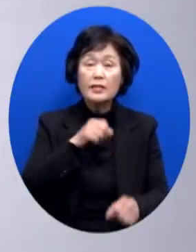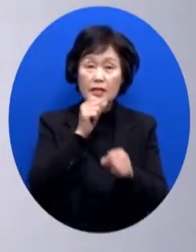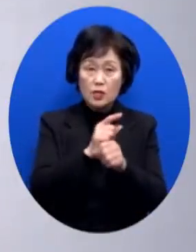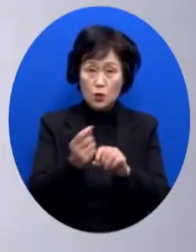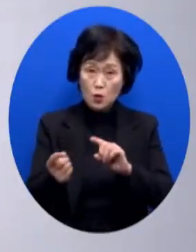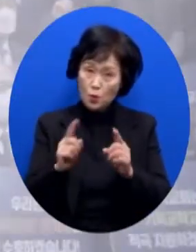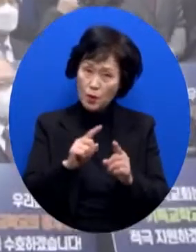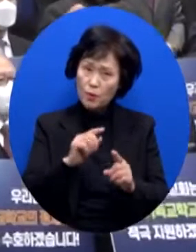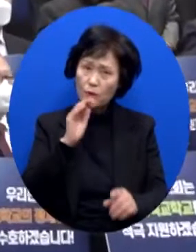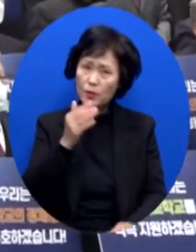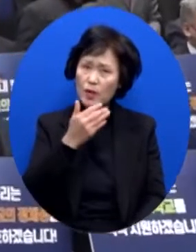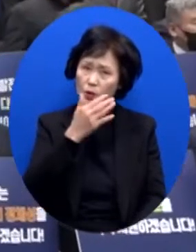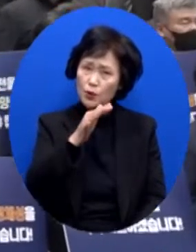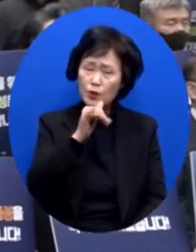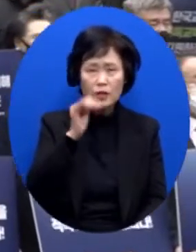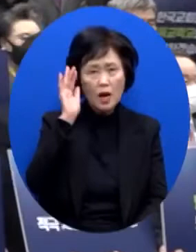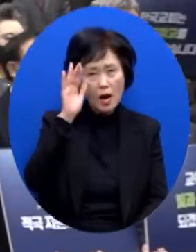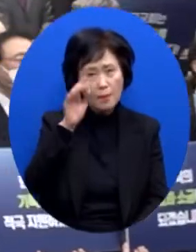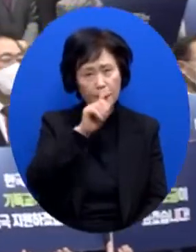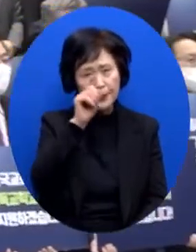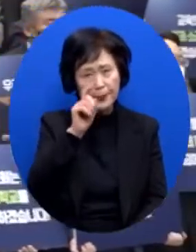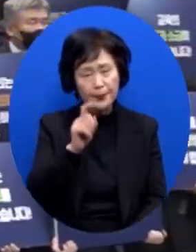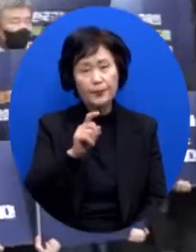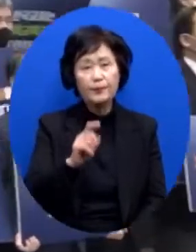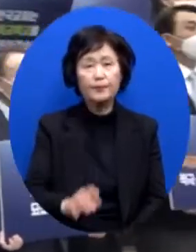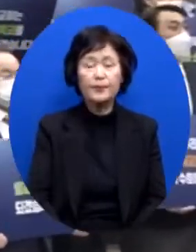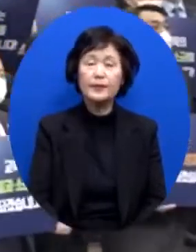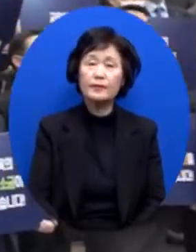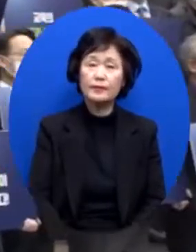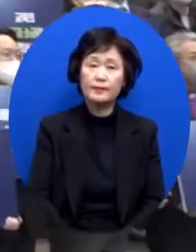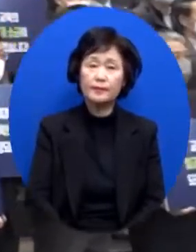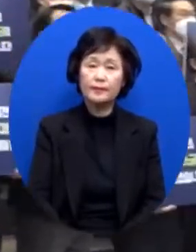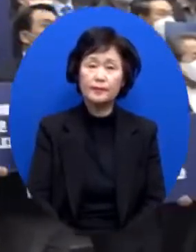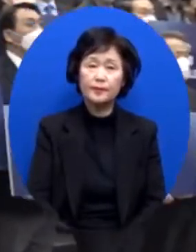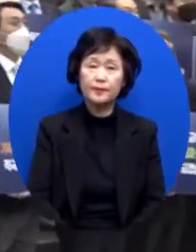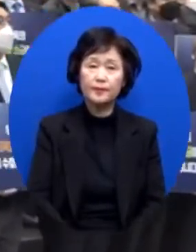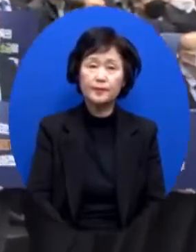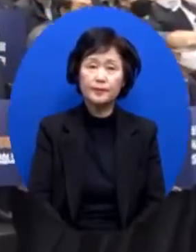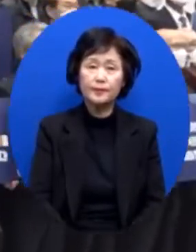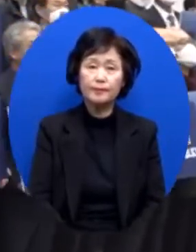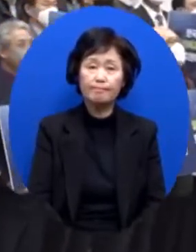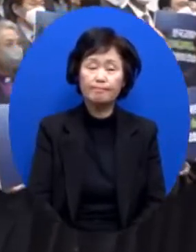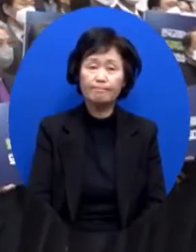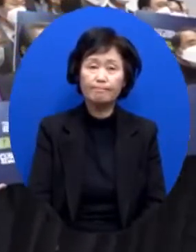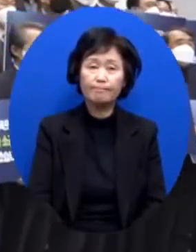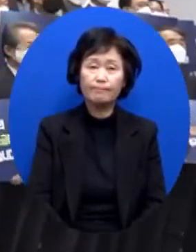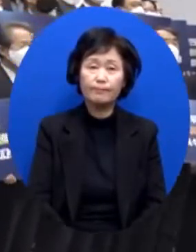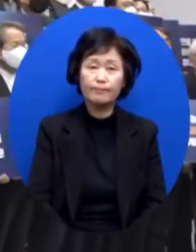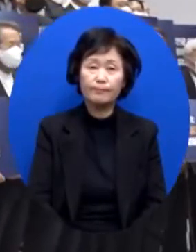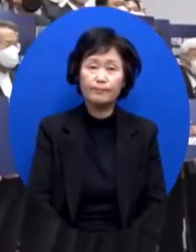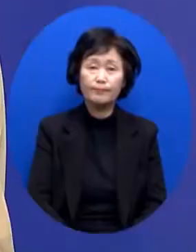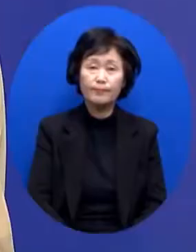있을 째 b 추가 주목됩니다 특히 sm 뉴스 비밀입니다